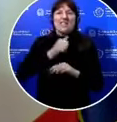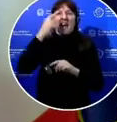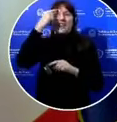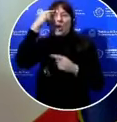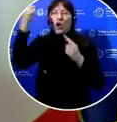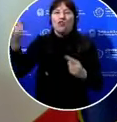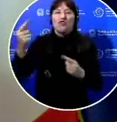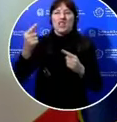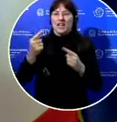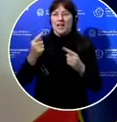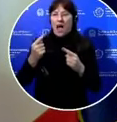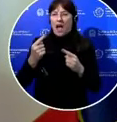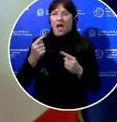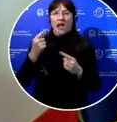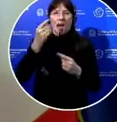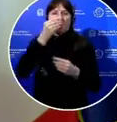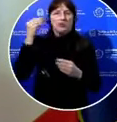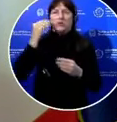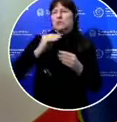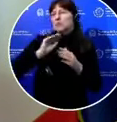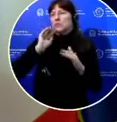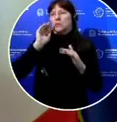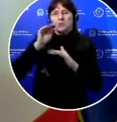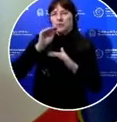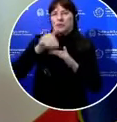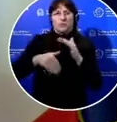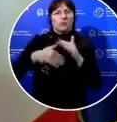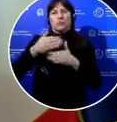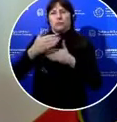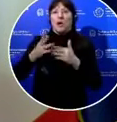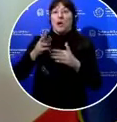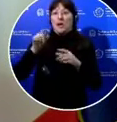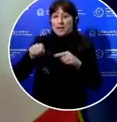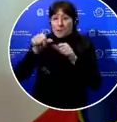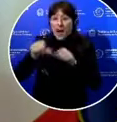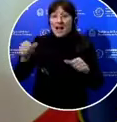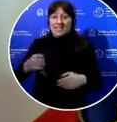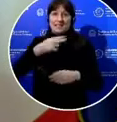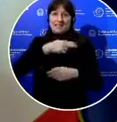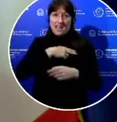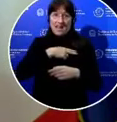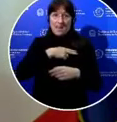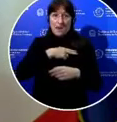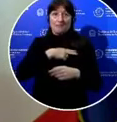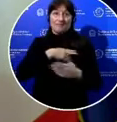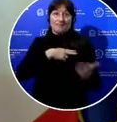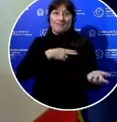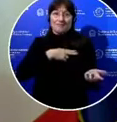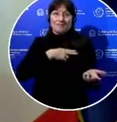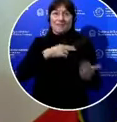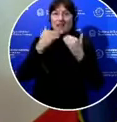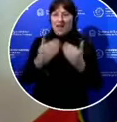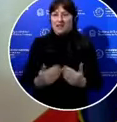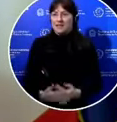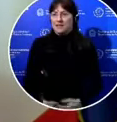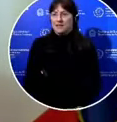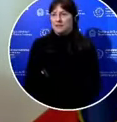gli stereotipi, che sono il presupposto fondamentale di quello stigma contro il quale tutti diciamo di voler operare. Grazie.